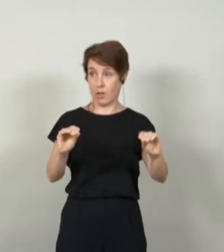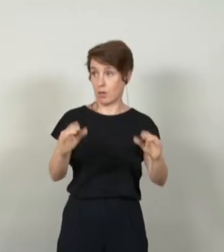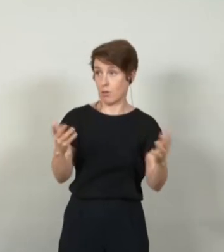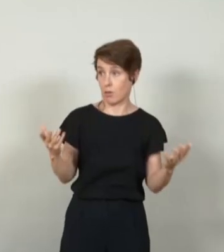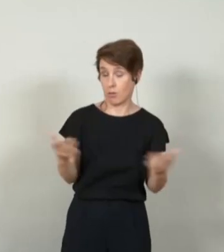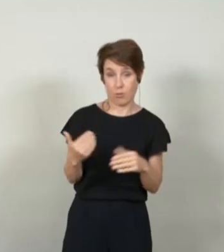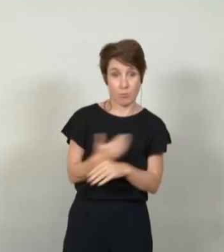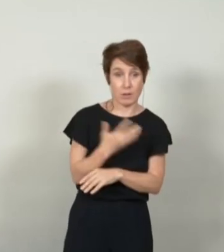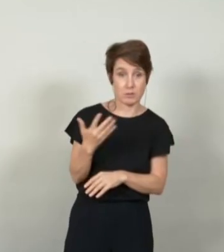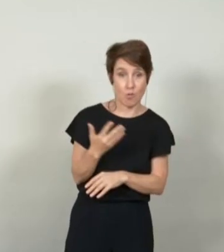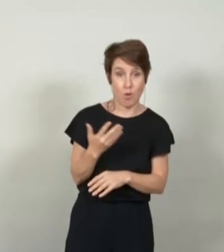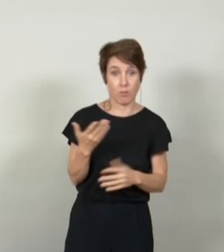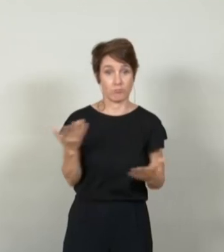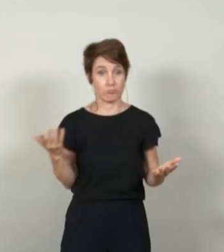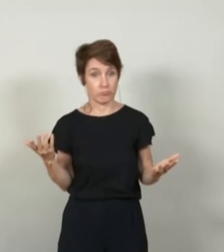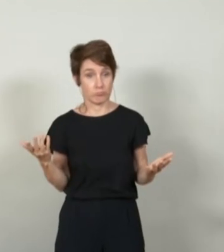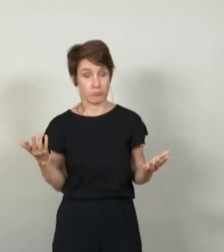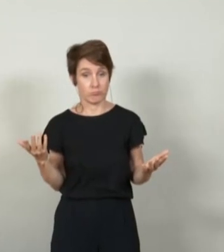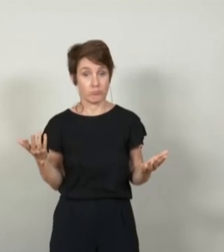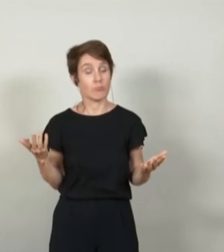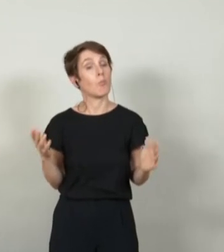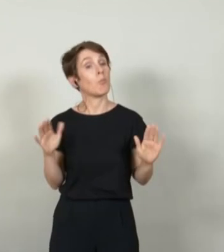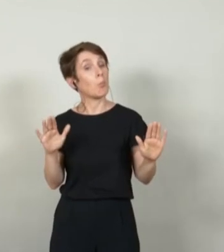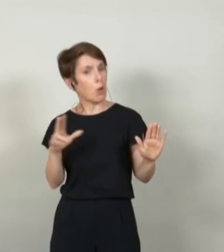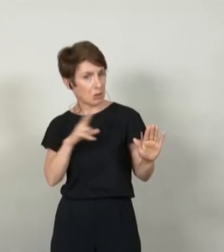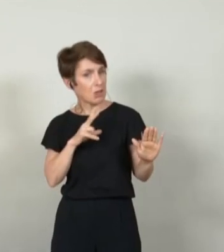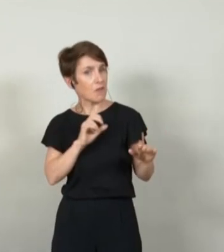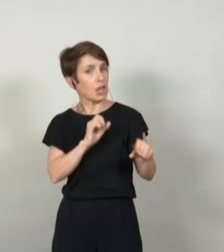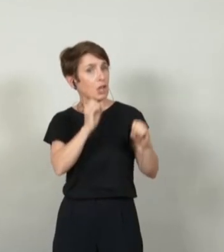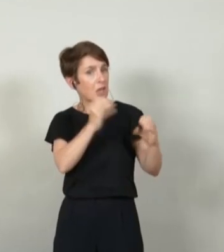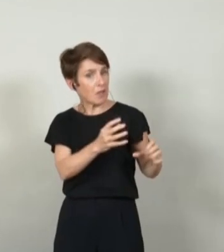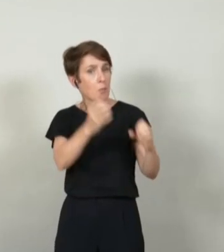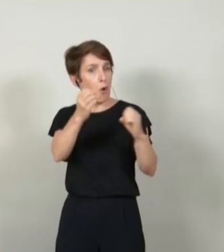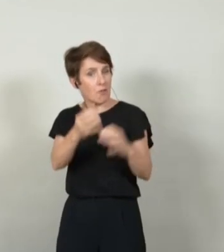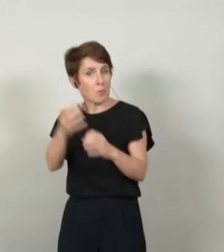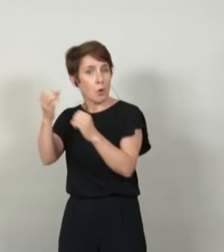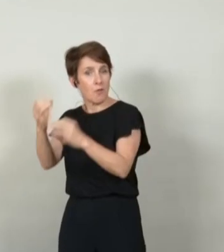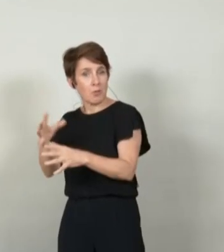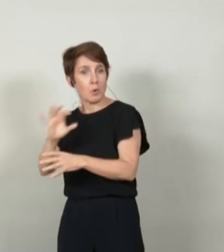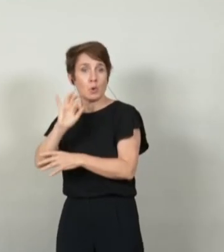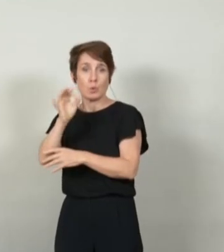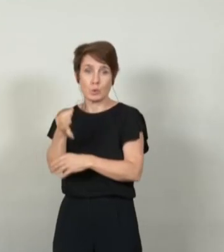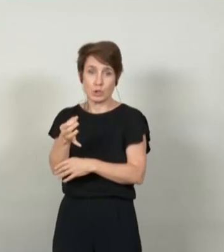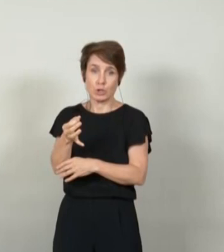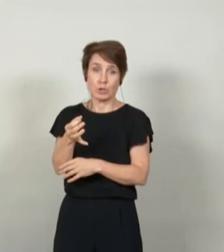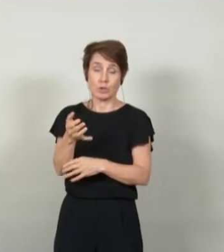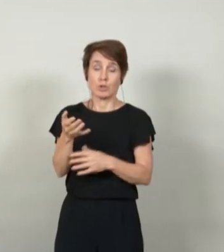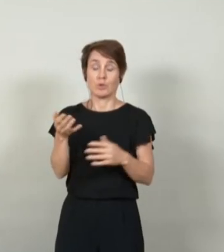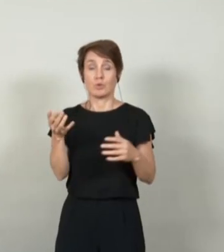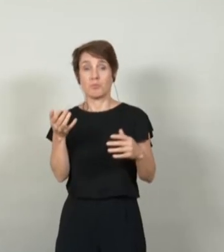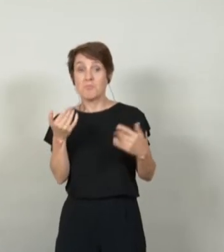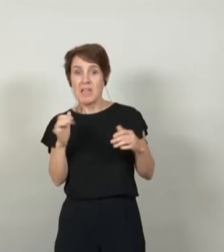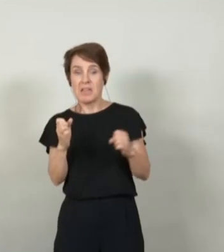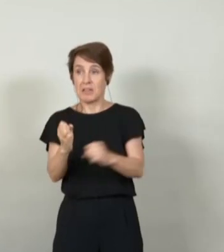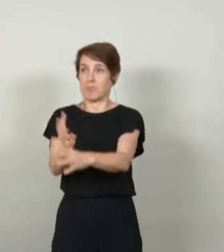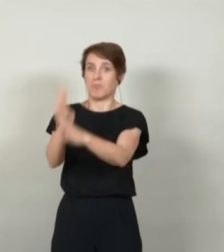se passait sur ce terrain là il y avait certainement des choses oui effectivement il y avait des choses qui mobilisaient peu de